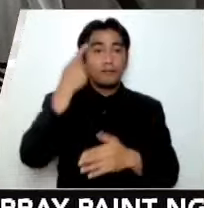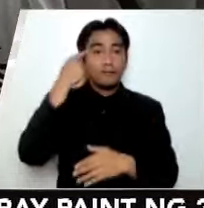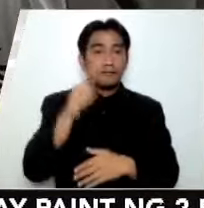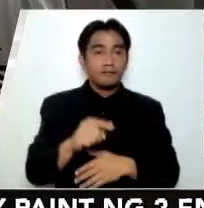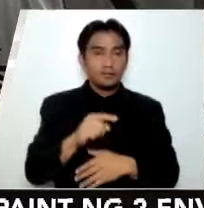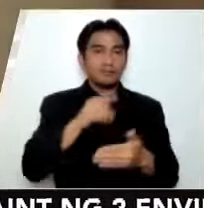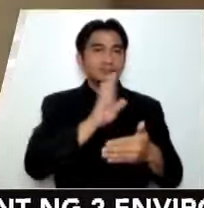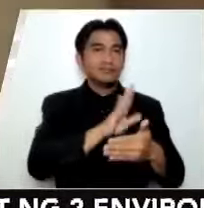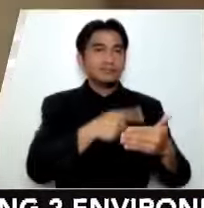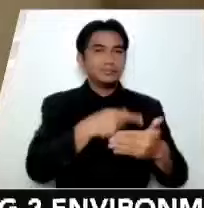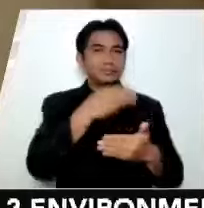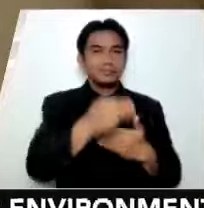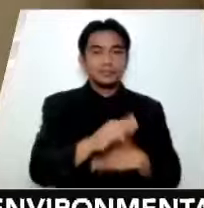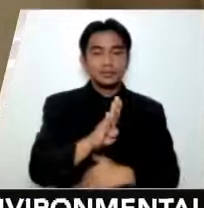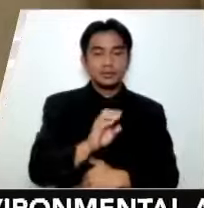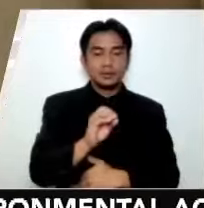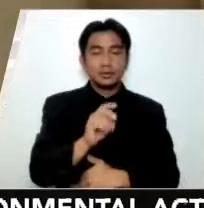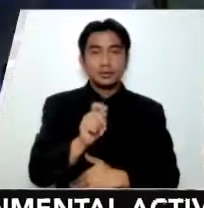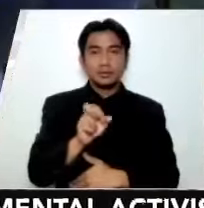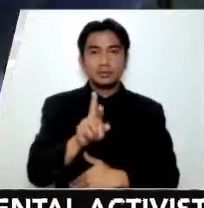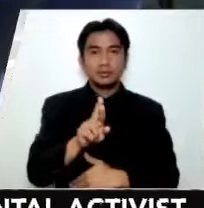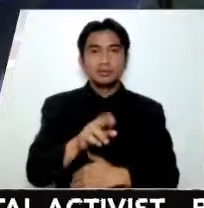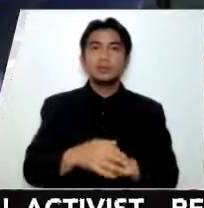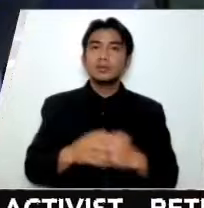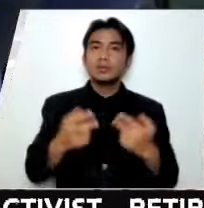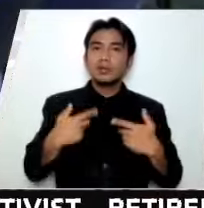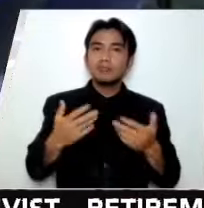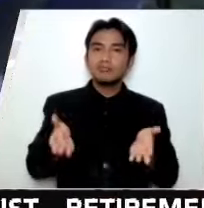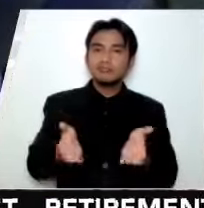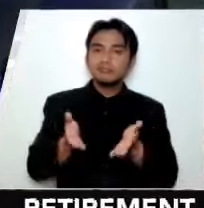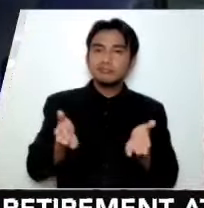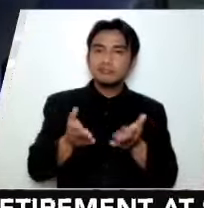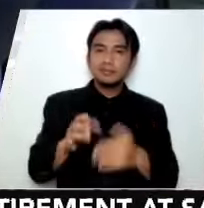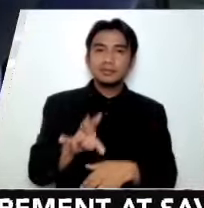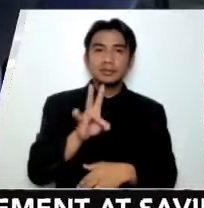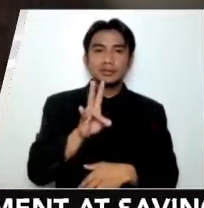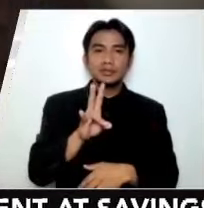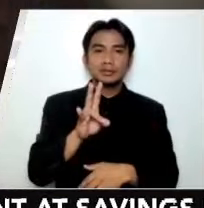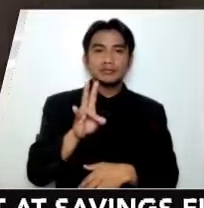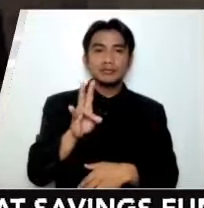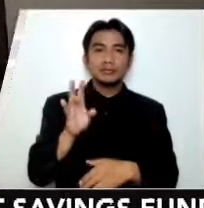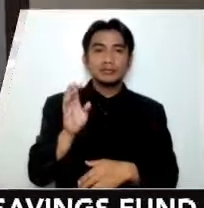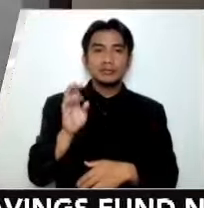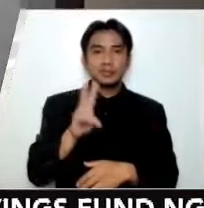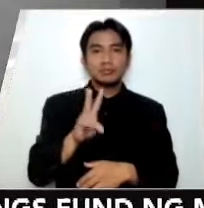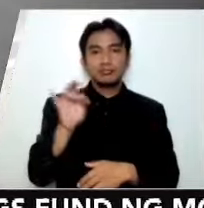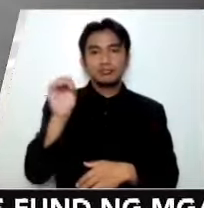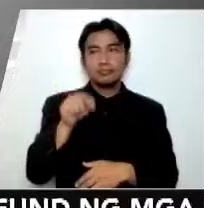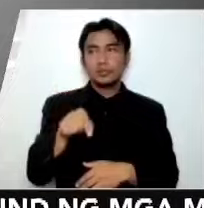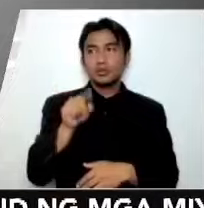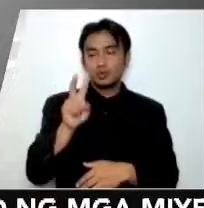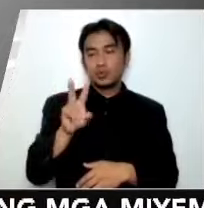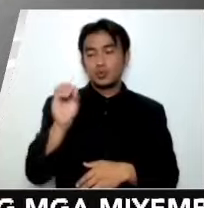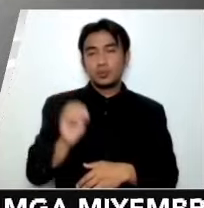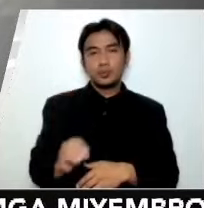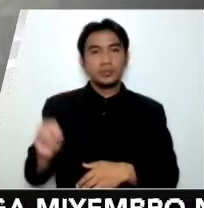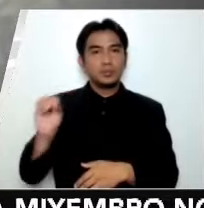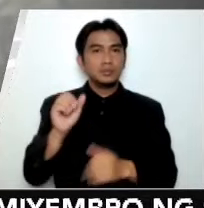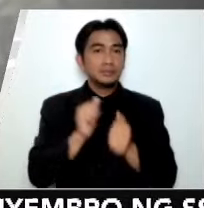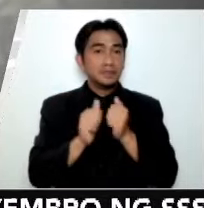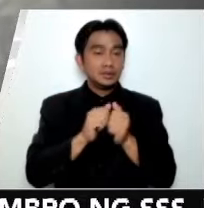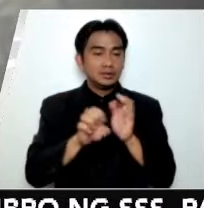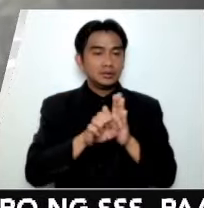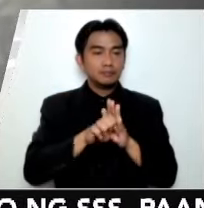ang pang-akit nila projected 7.2% annual return rate ibig sabihin kung maghuhulog ka ng